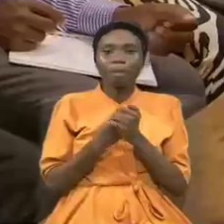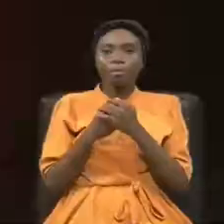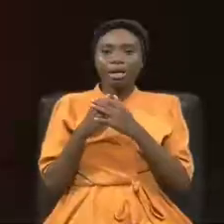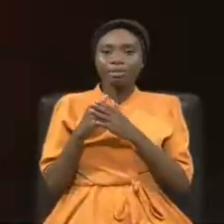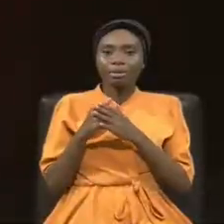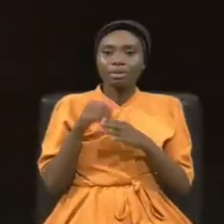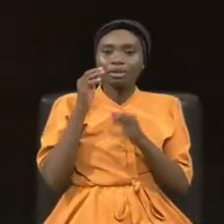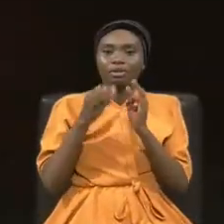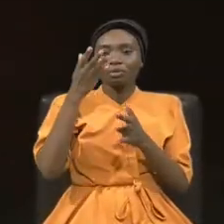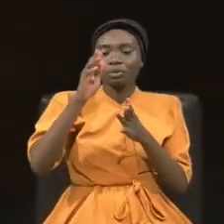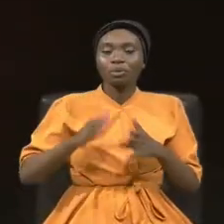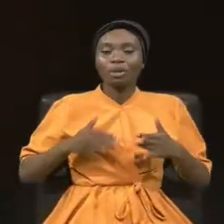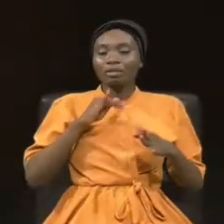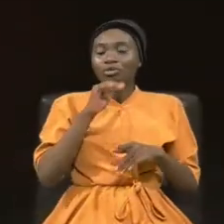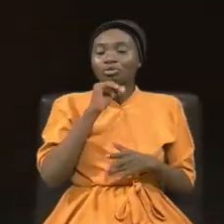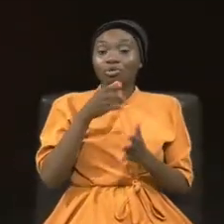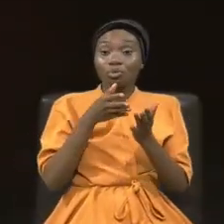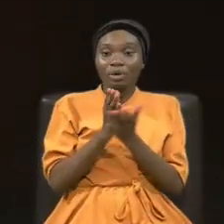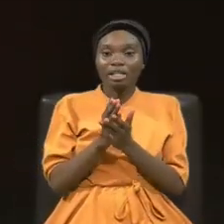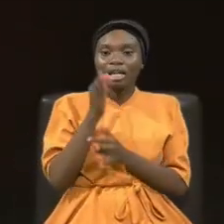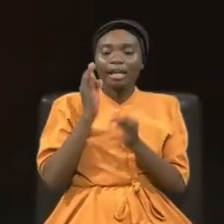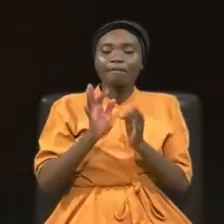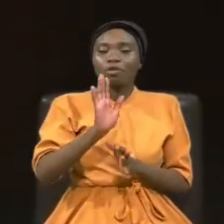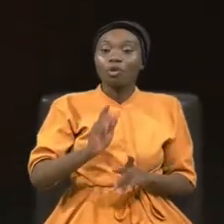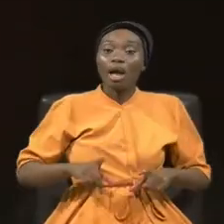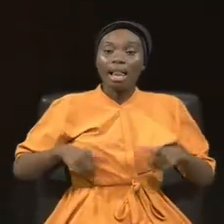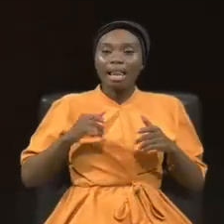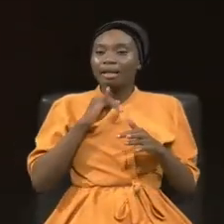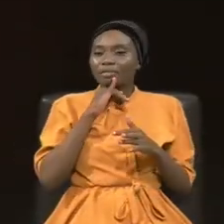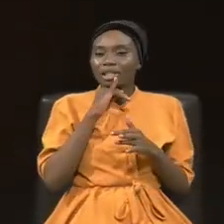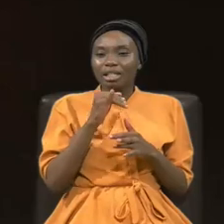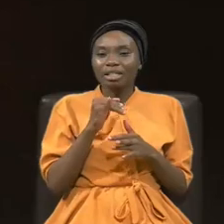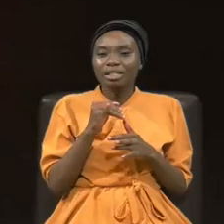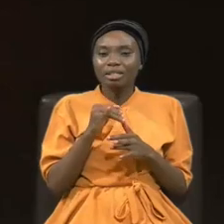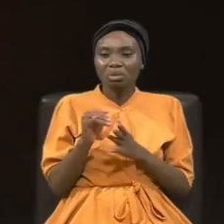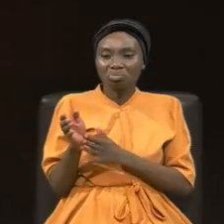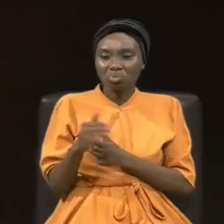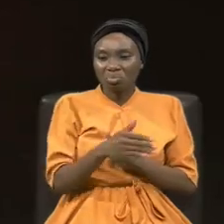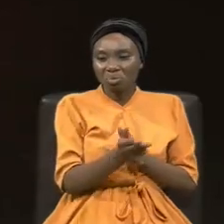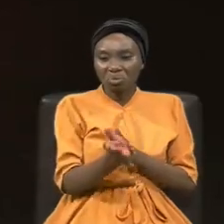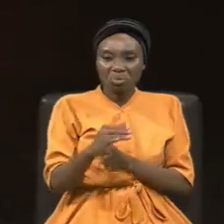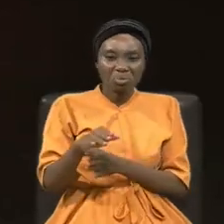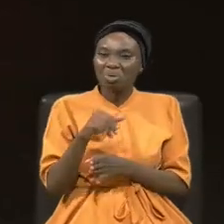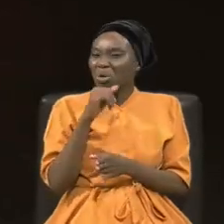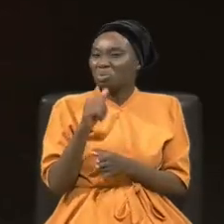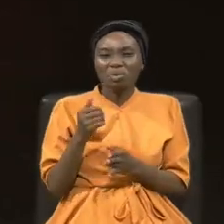argent. Si votre vie n'est pas en règle, si votre vie est